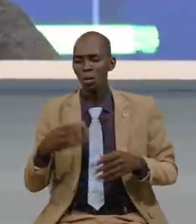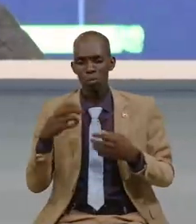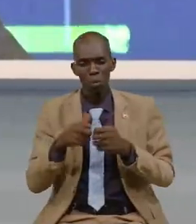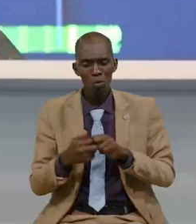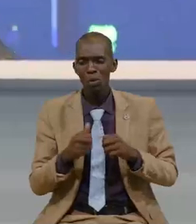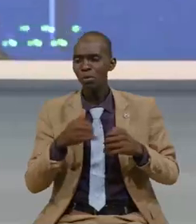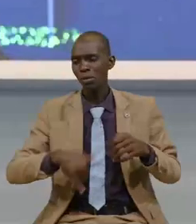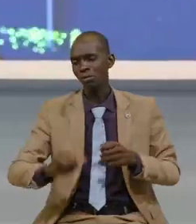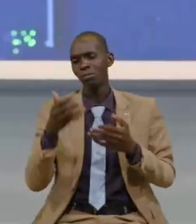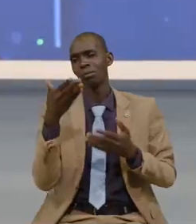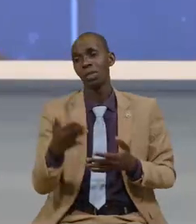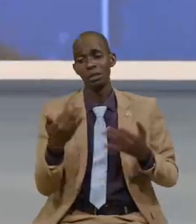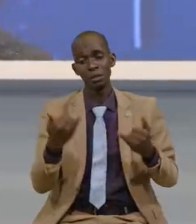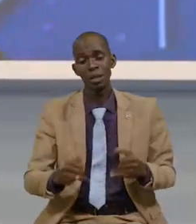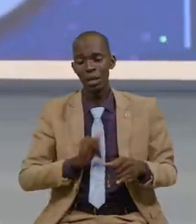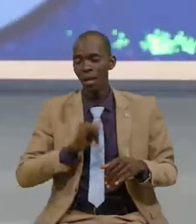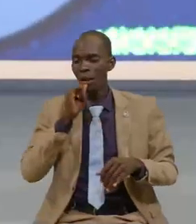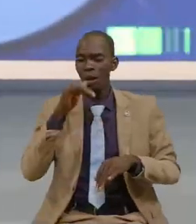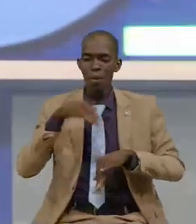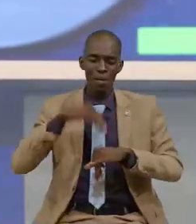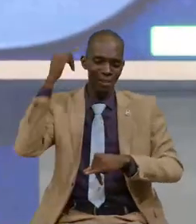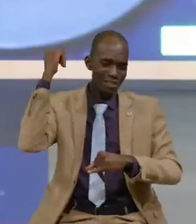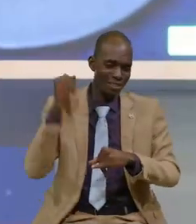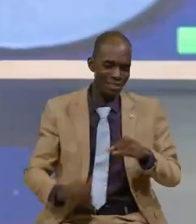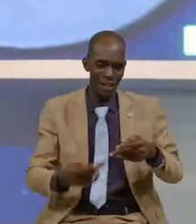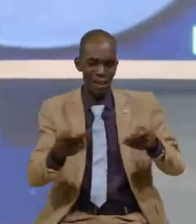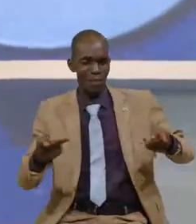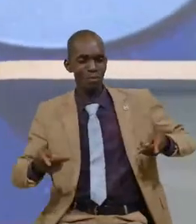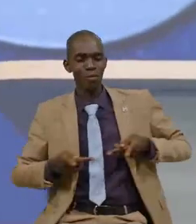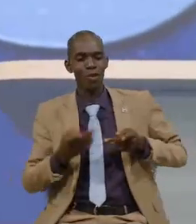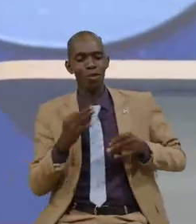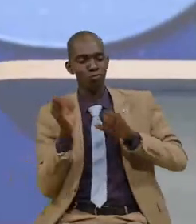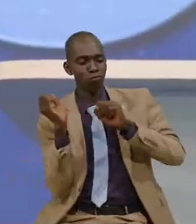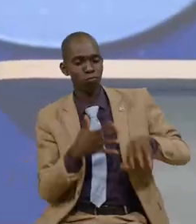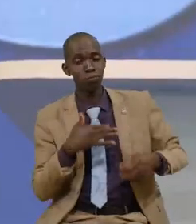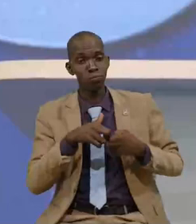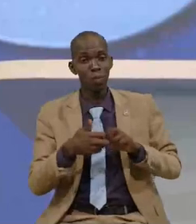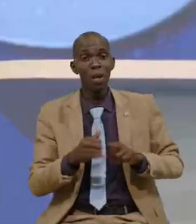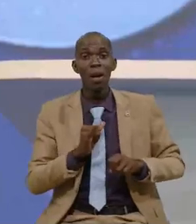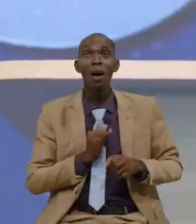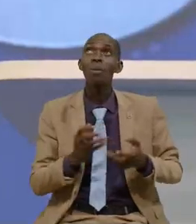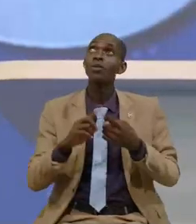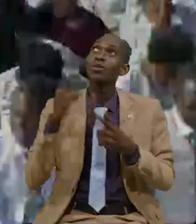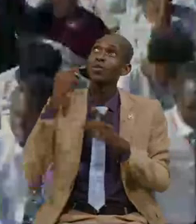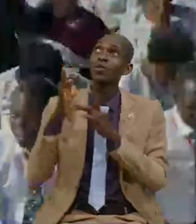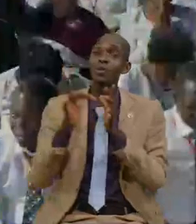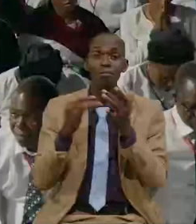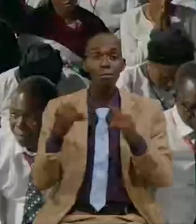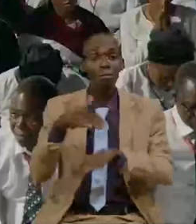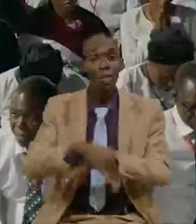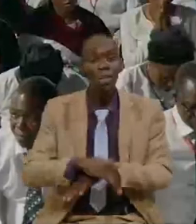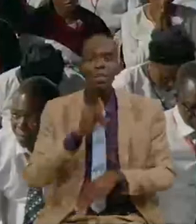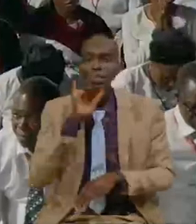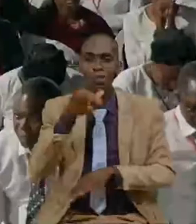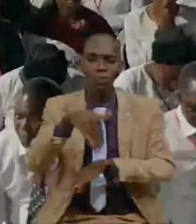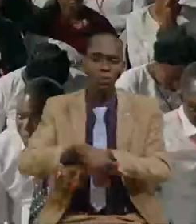marché. Maintenant, je suis arrivé au dernier arrêt de but. Je veux voir Jésus. Gloire à Dieu, ce soir, c'est